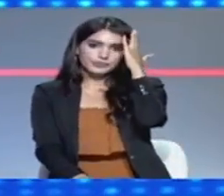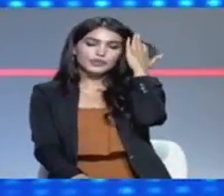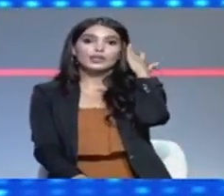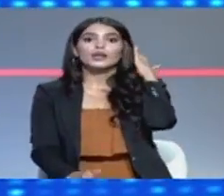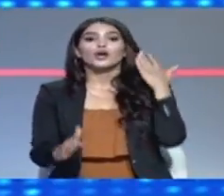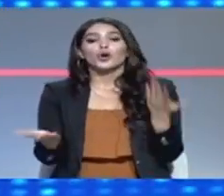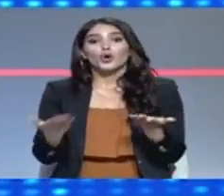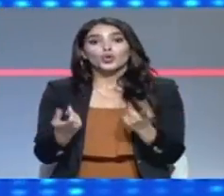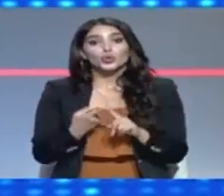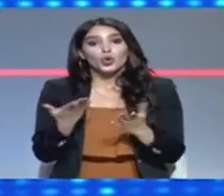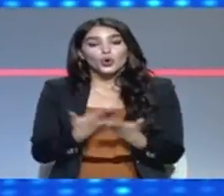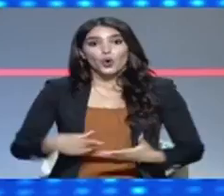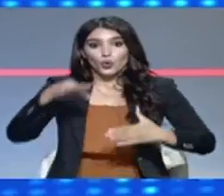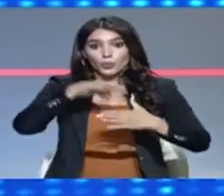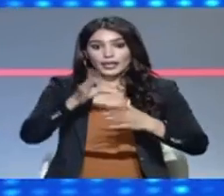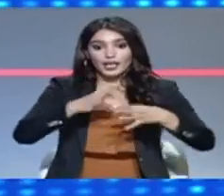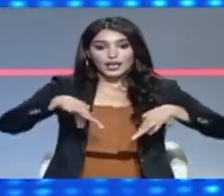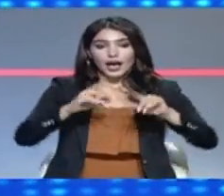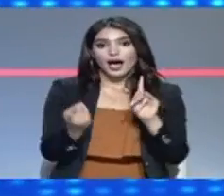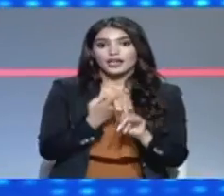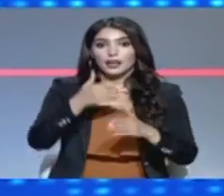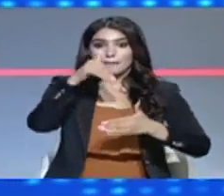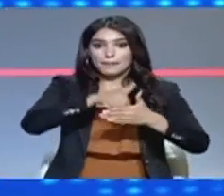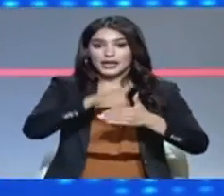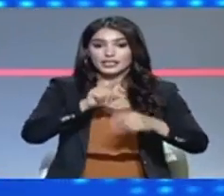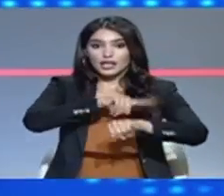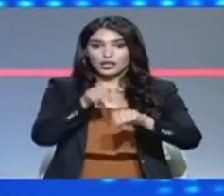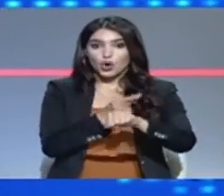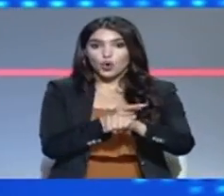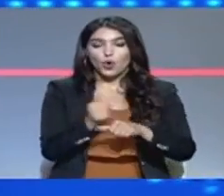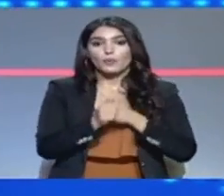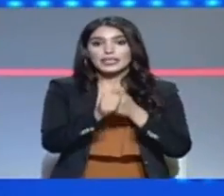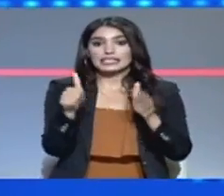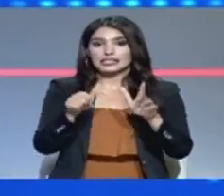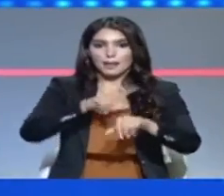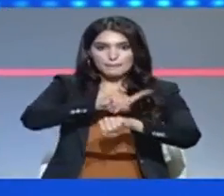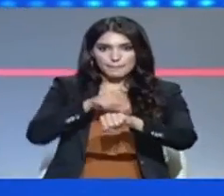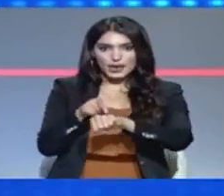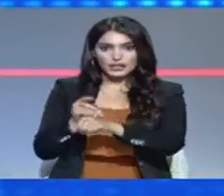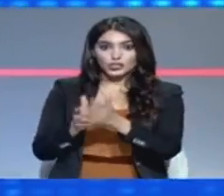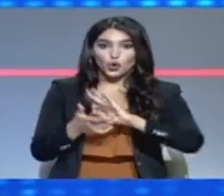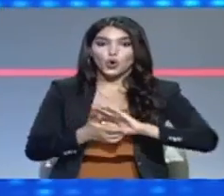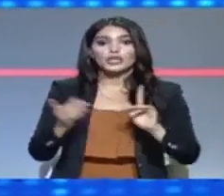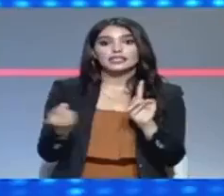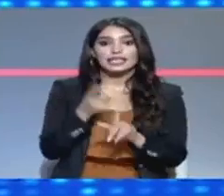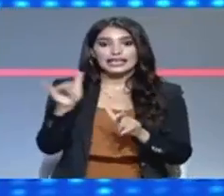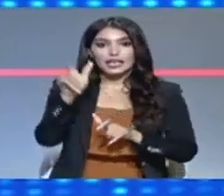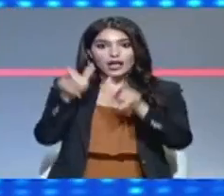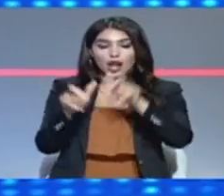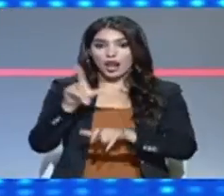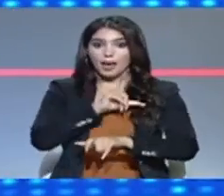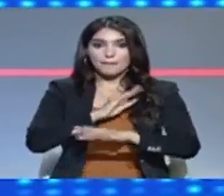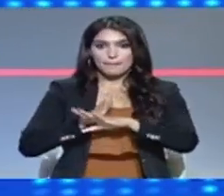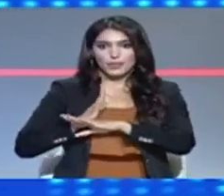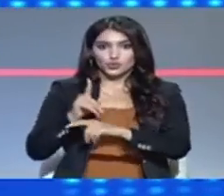جرت اليوم عملية الاقتراع الخاصة بالانتخابات البلدية الجزئية في 6 بلديات وخصصت للناخبين من